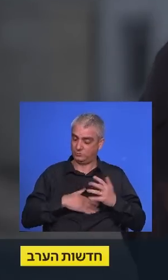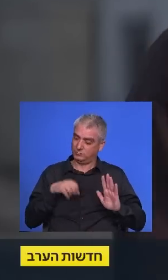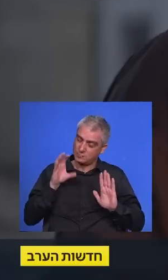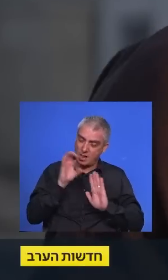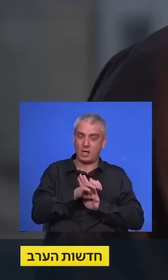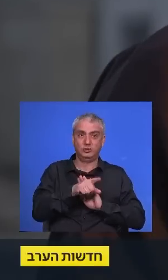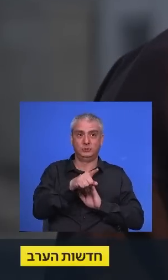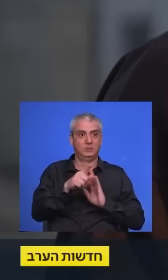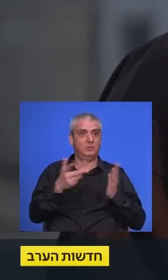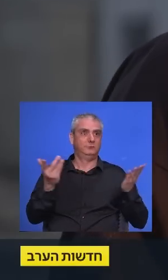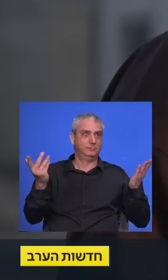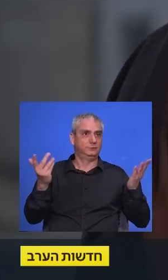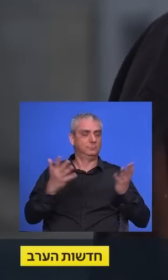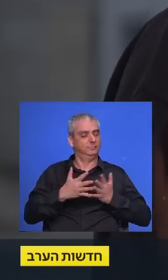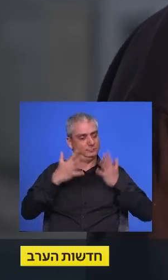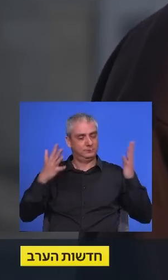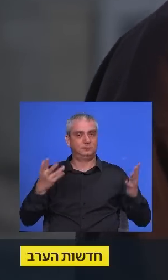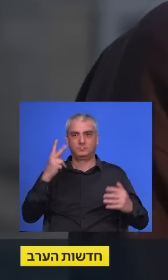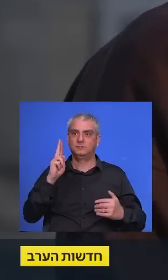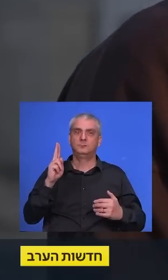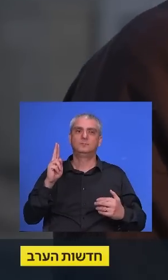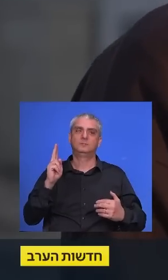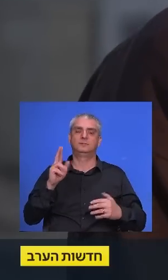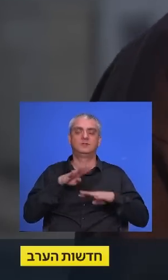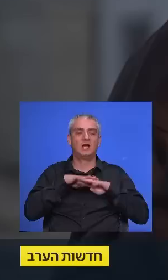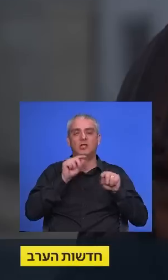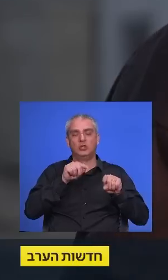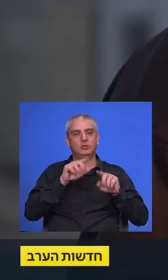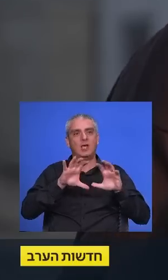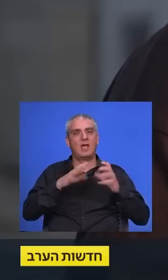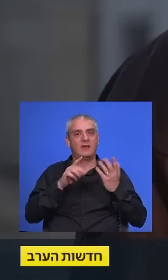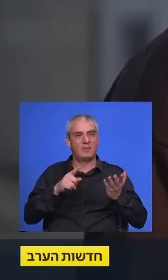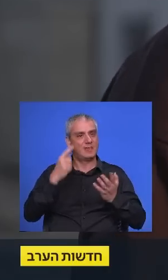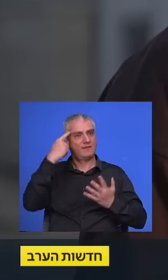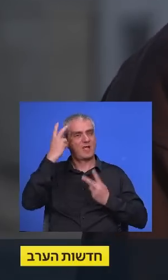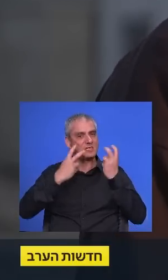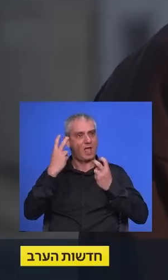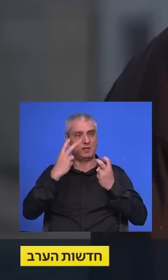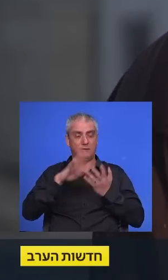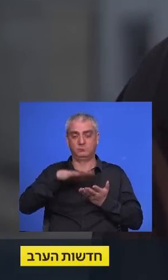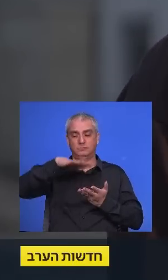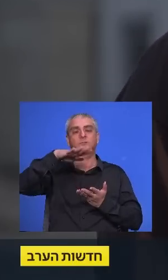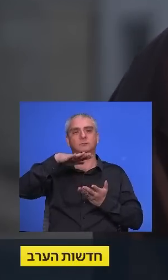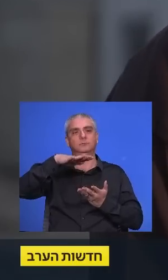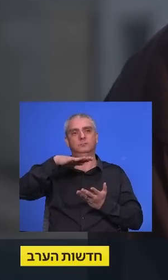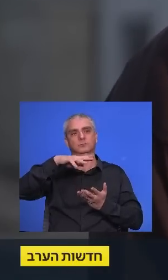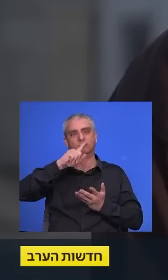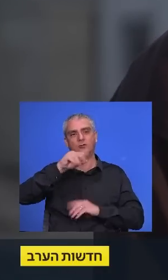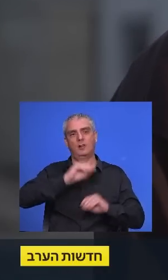הזה ברמה רחבה, אז התשתית החברתית והידע הזה שנצבר וזה יוכל